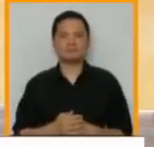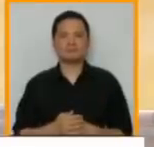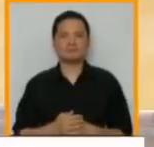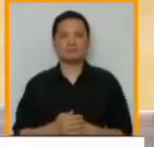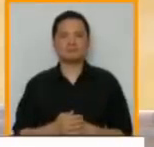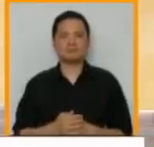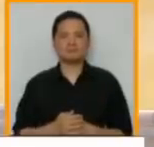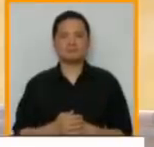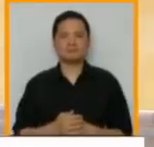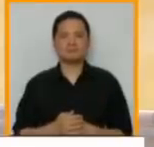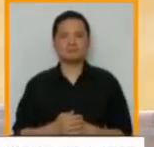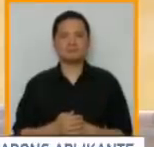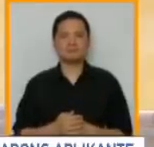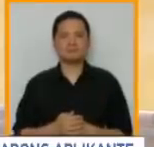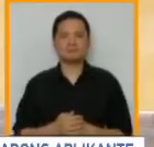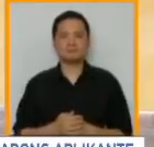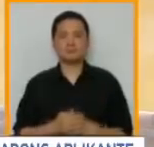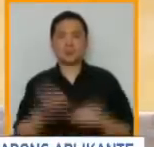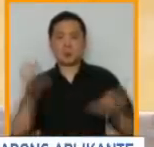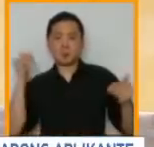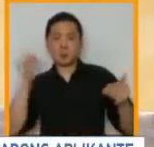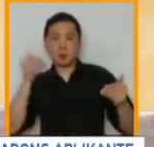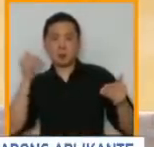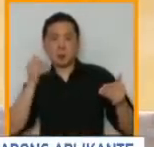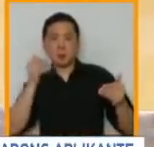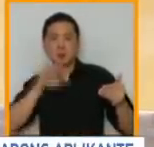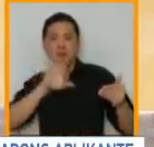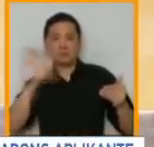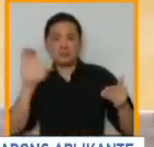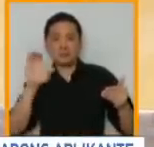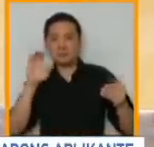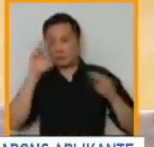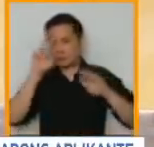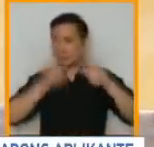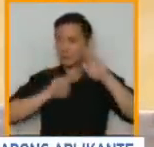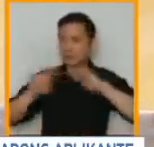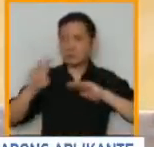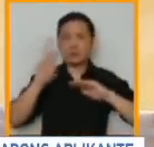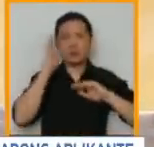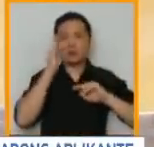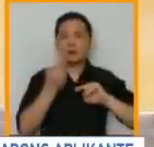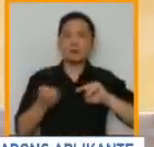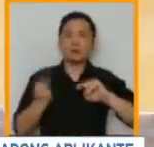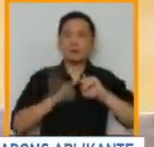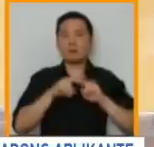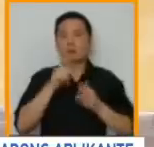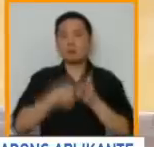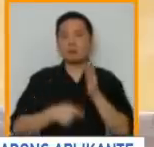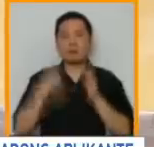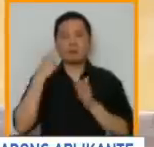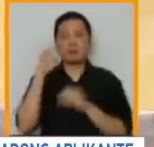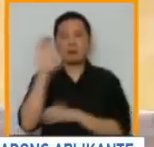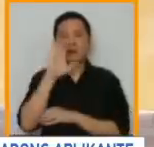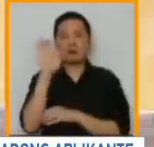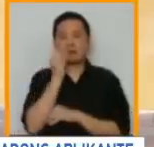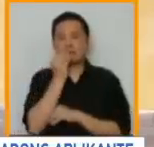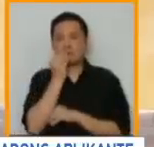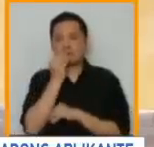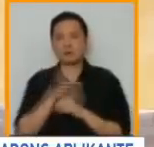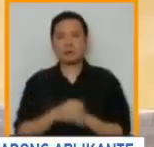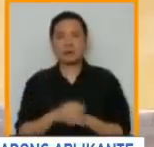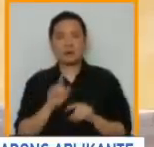Habang papalapit ang Pasko, inaasahang tataas ang presyo ng ilang produktong pang Noche Buena. Pero sabi ng DTI, hindi dapat mag-alala dahil may